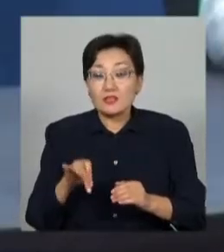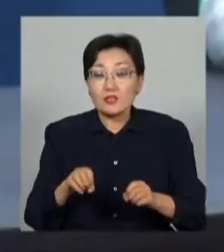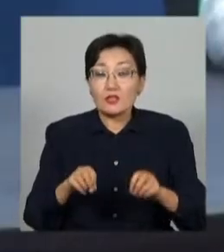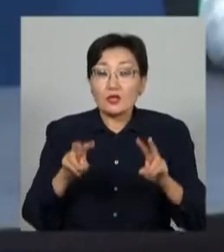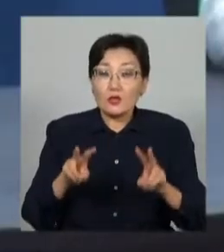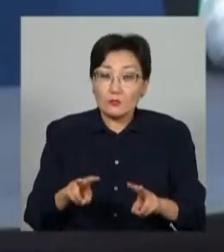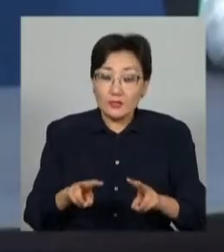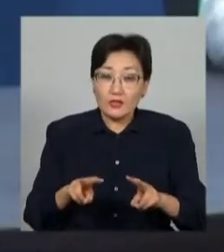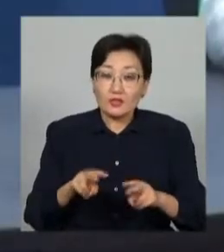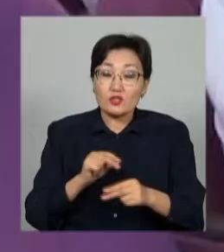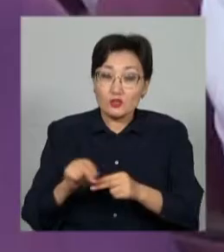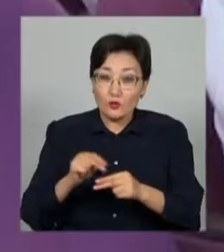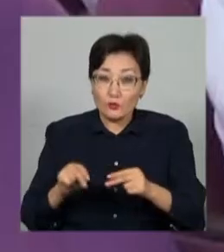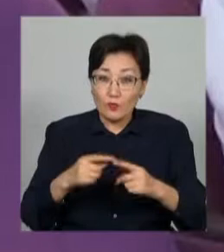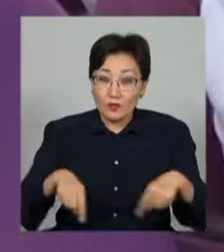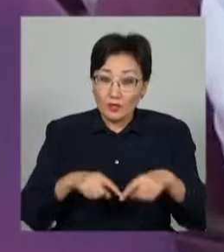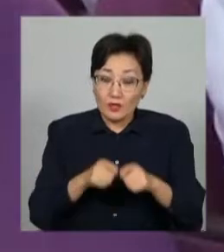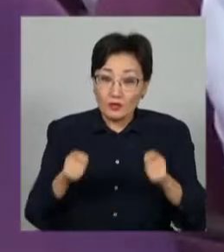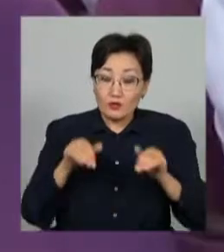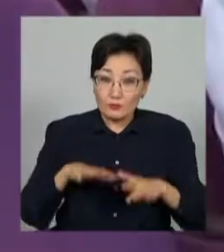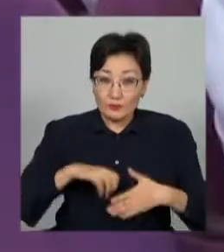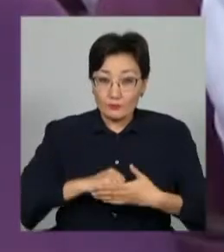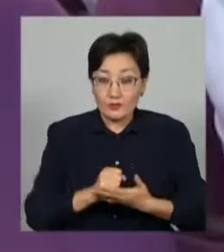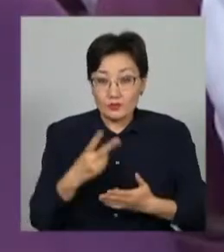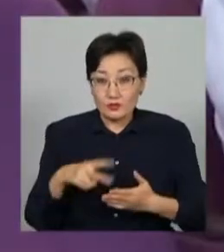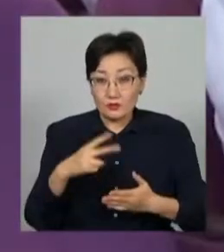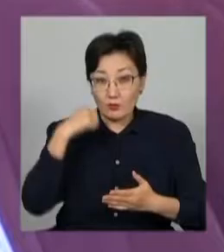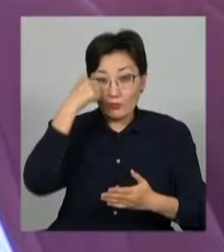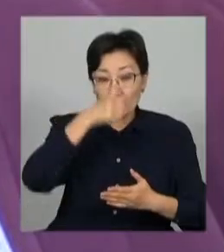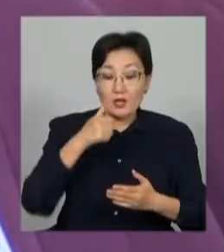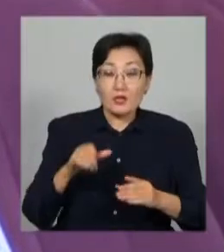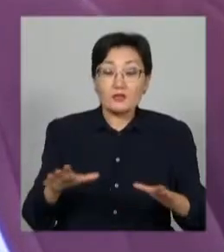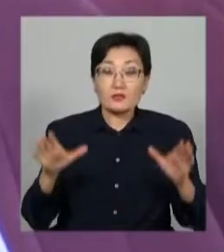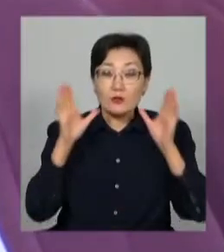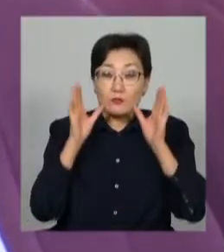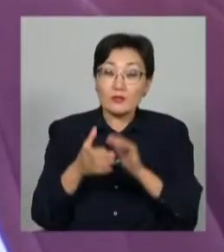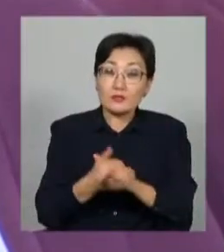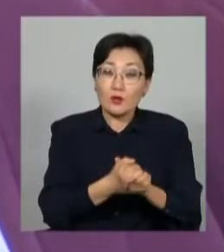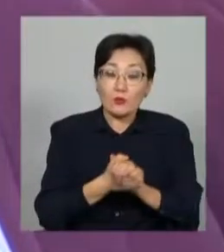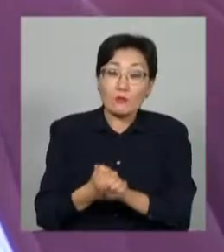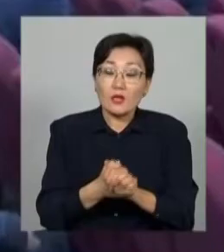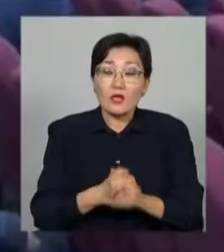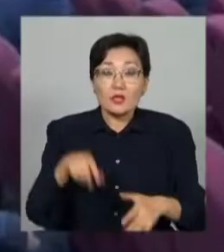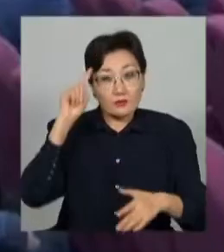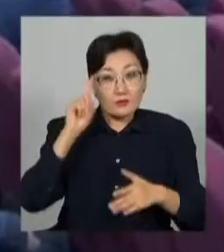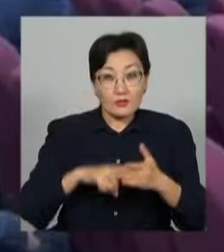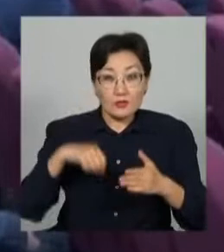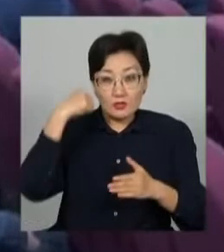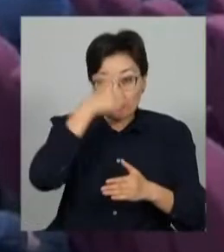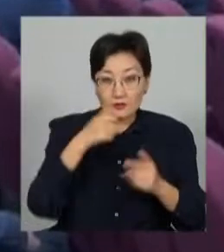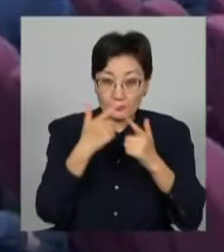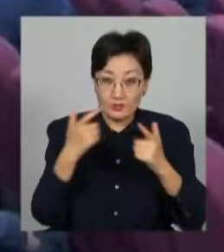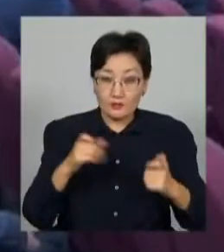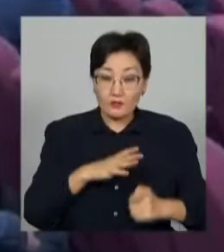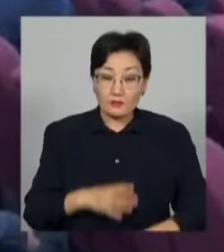беру орталығын ашу туралы шешім қабылданған. Еске салайық, 2022 жыл ислам ынтымақ пен бірлік діні жыл деп жарияланды.